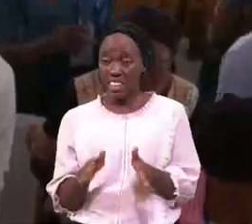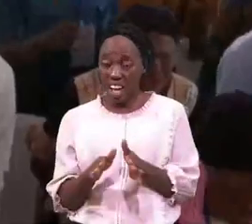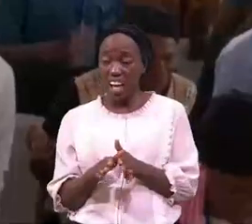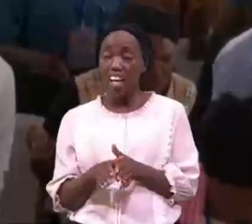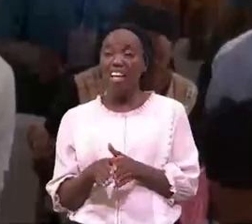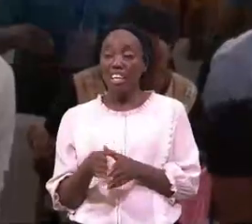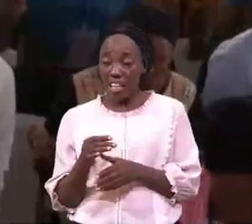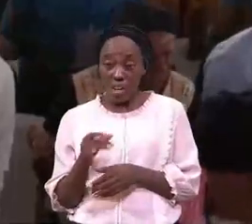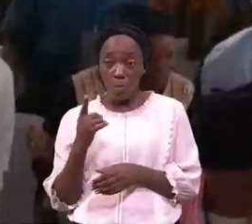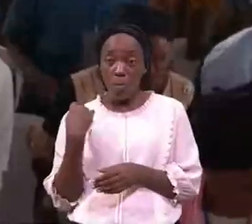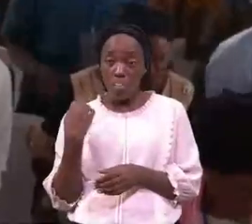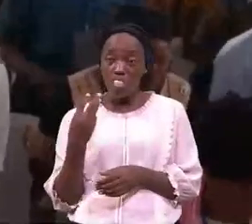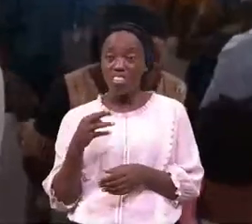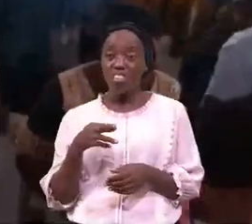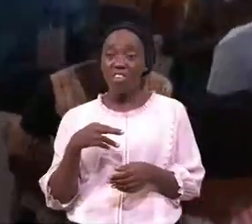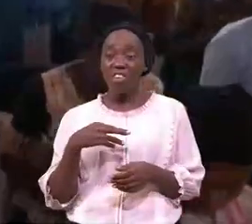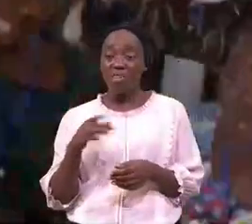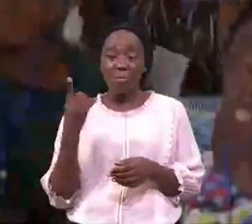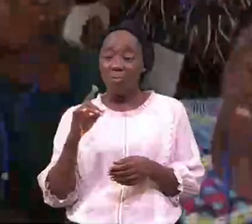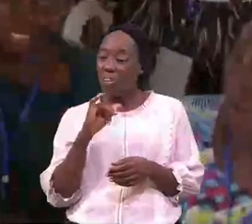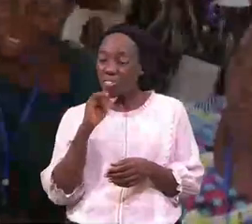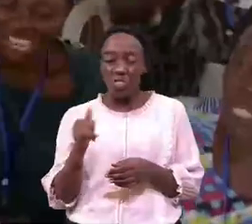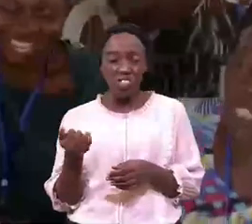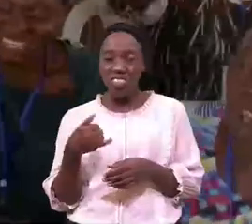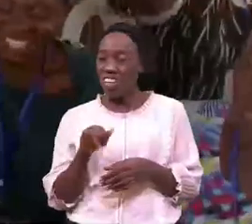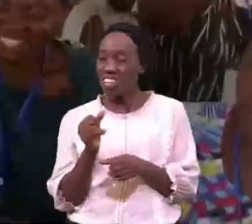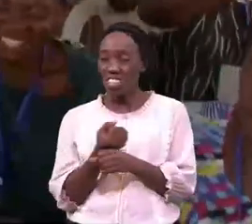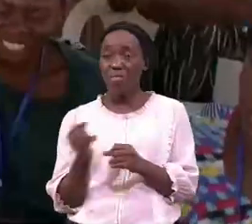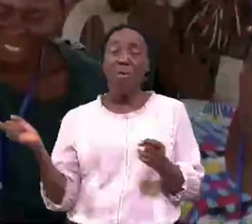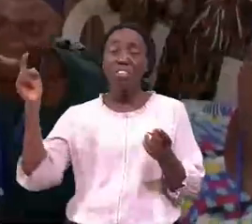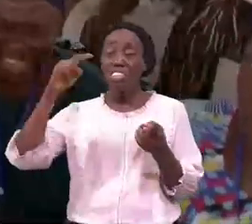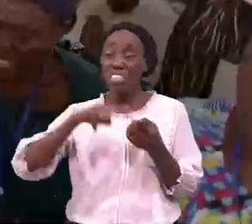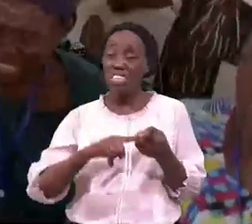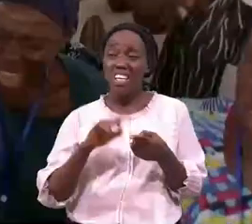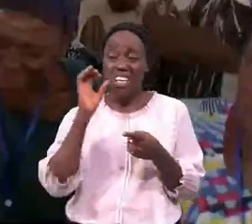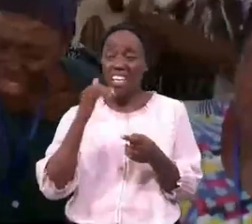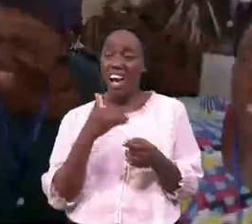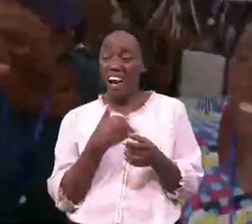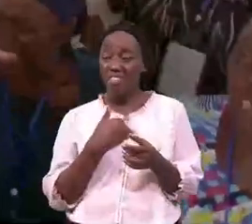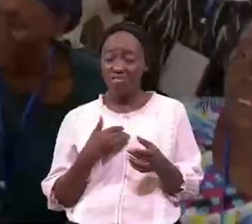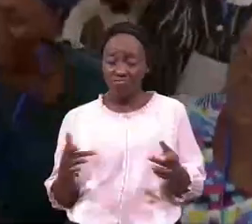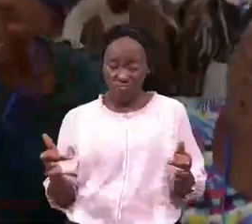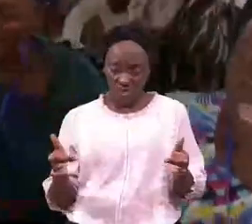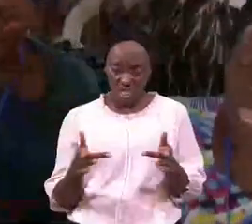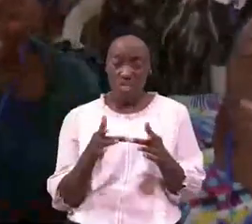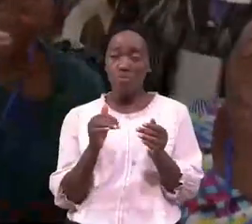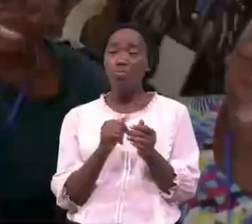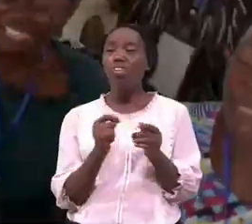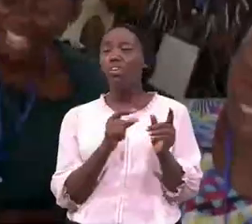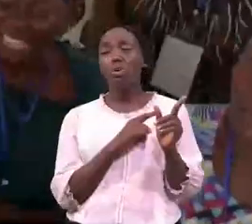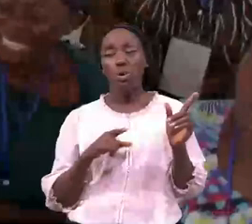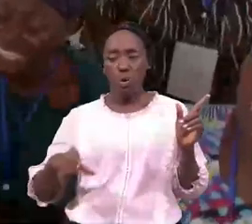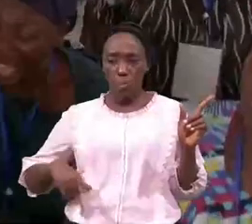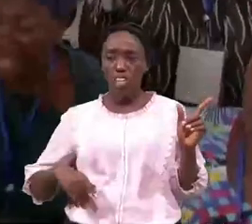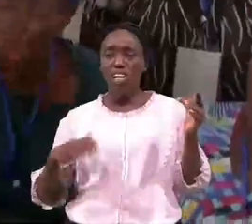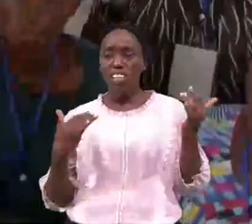méchant, jusqu'à ce que le Seigneur l'a rencontré. Il dit maintenant, le Seigneur